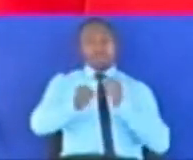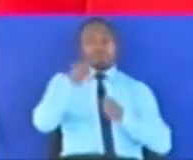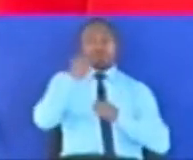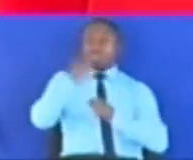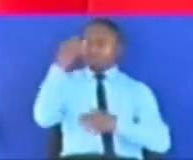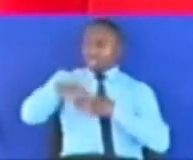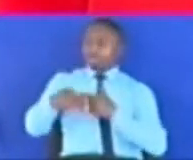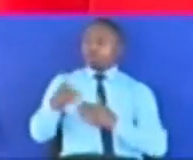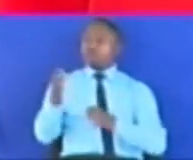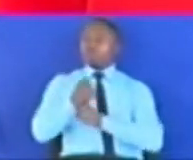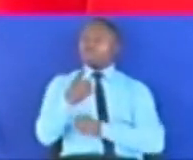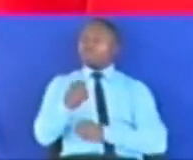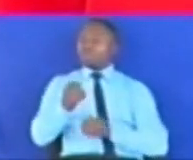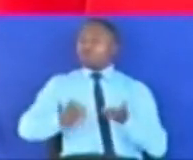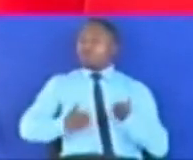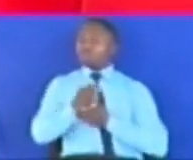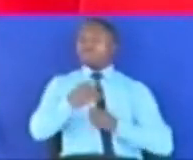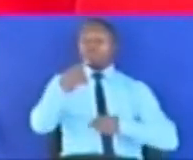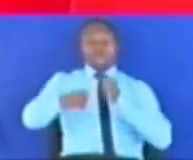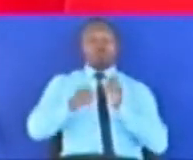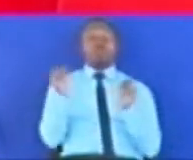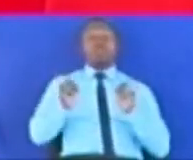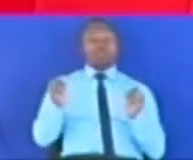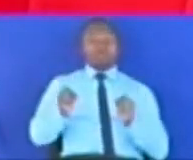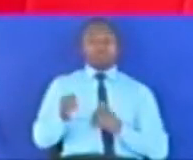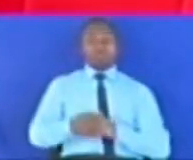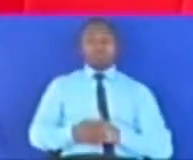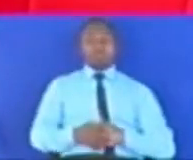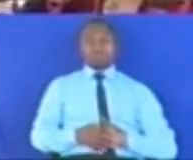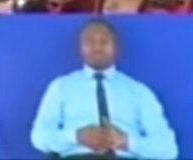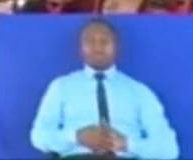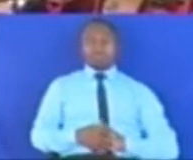wafanyabiashara wanaopata fedha kupitia mradi wa malaria.